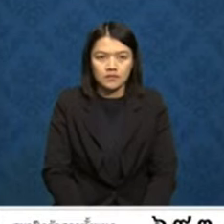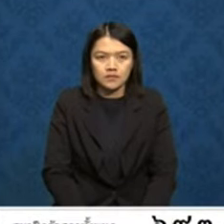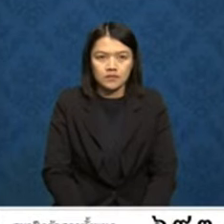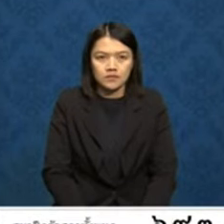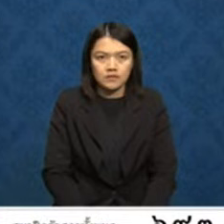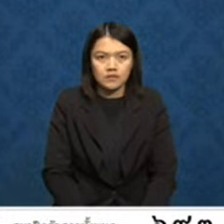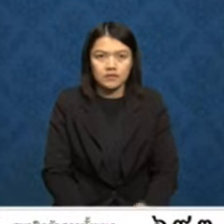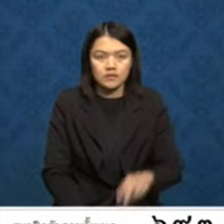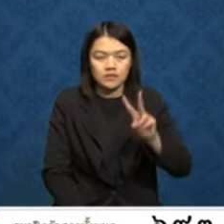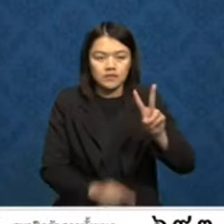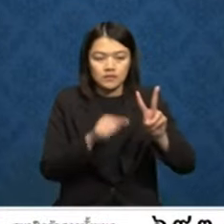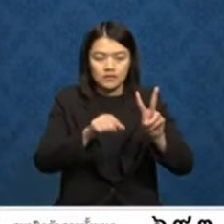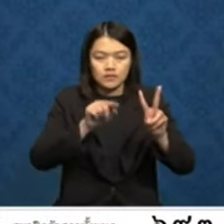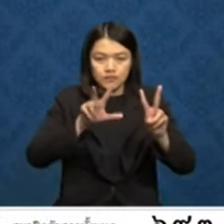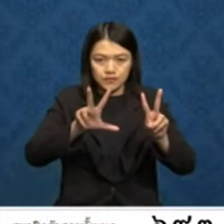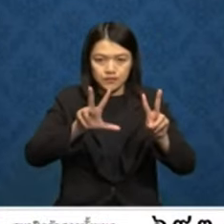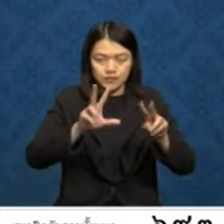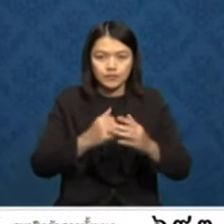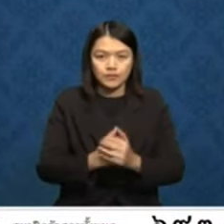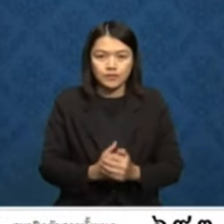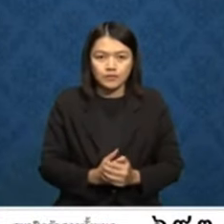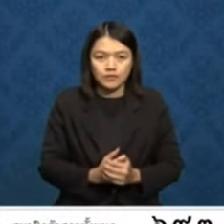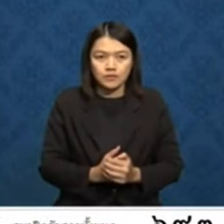สองจุดสาม